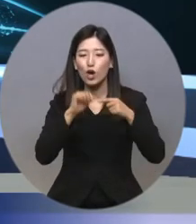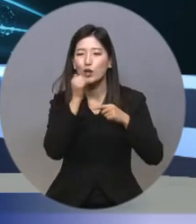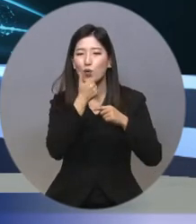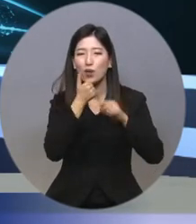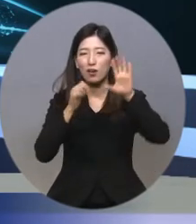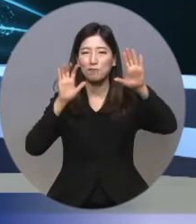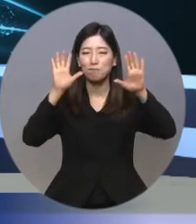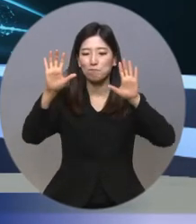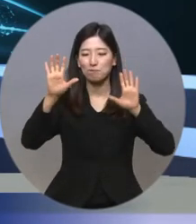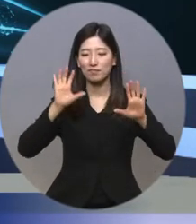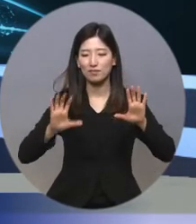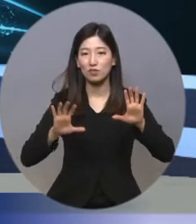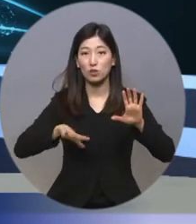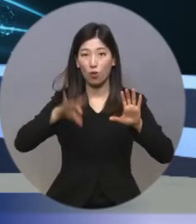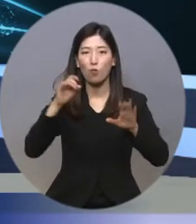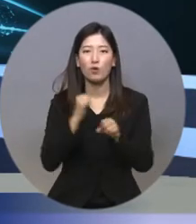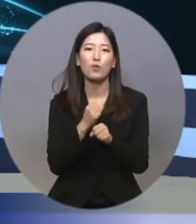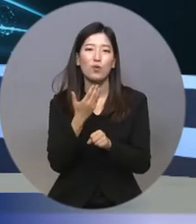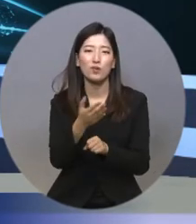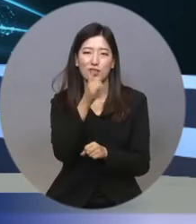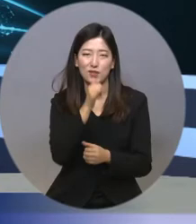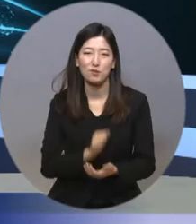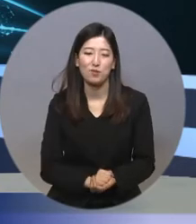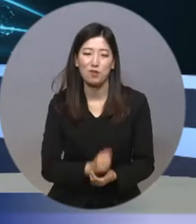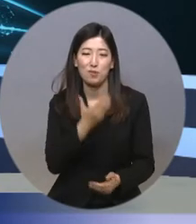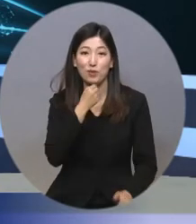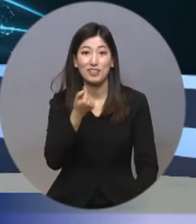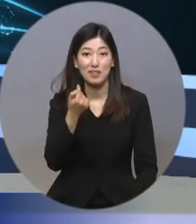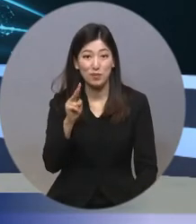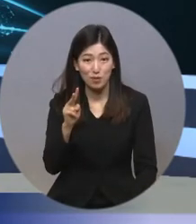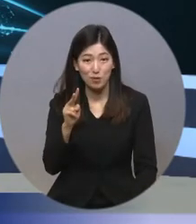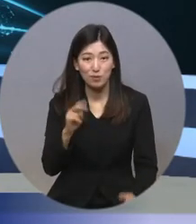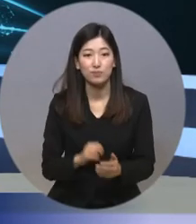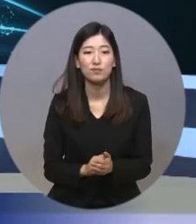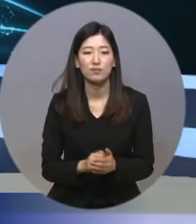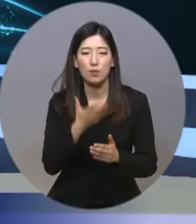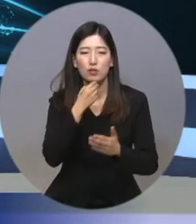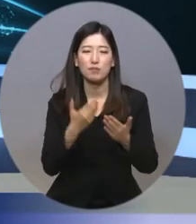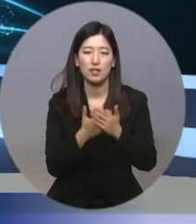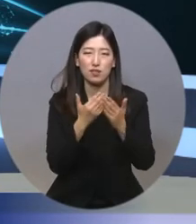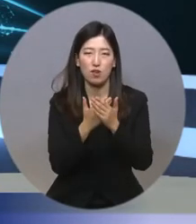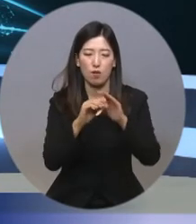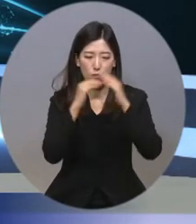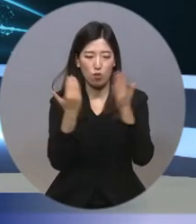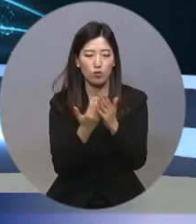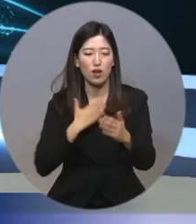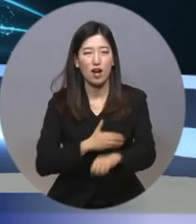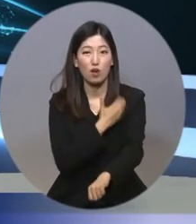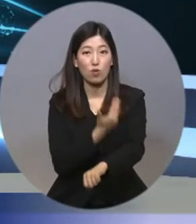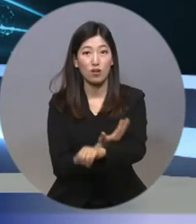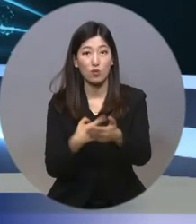복지TV는 앞으로도 우리 사회 복지 발전과 모두의 알 권리 보장을 위해 최선을